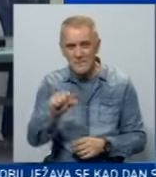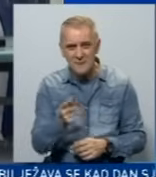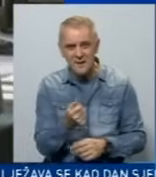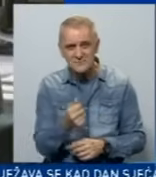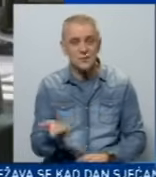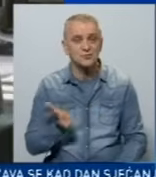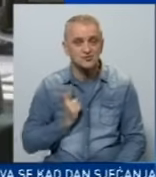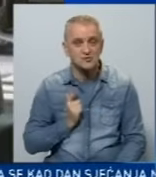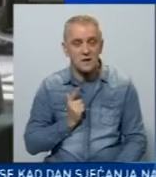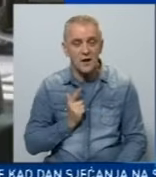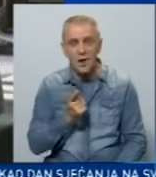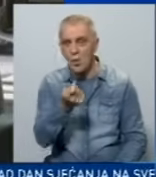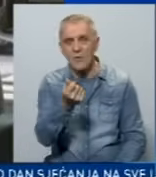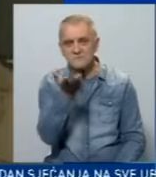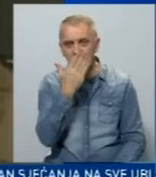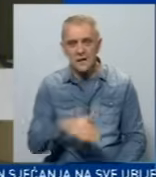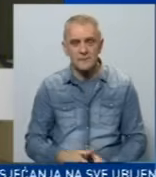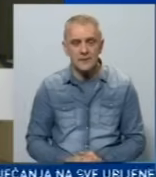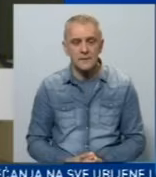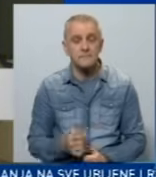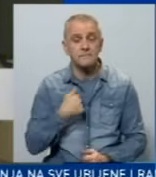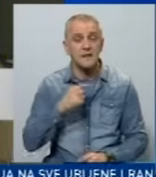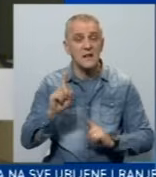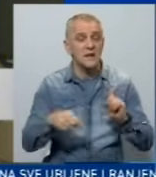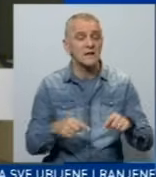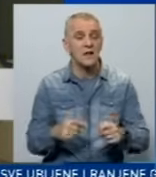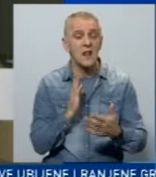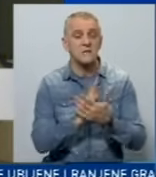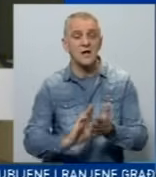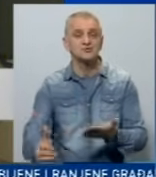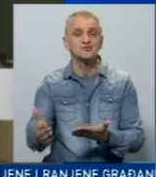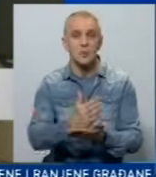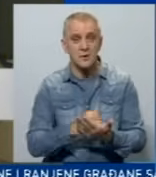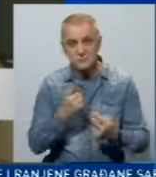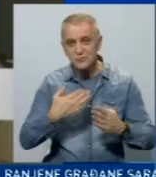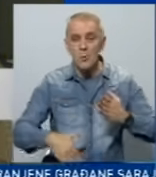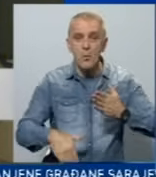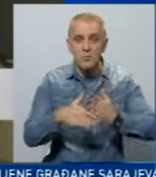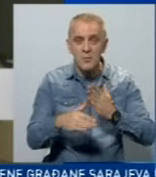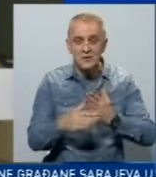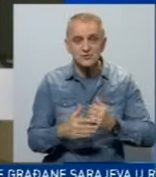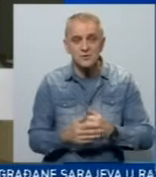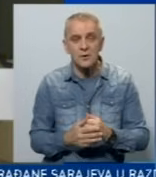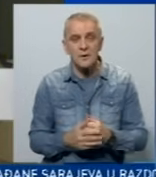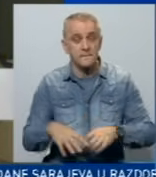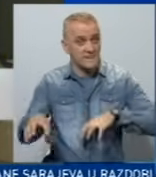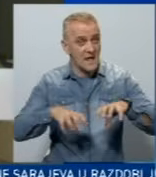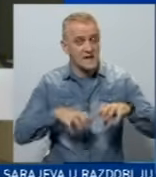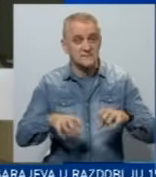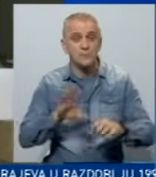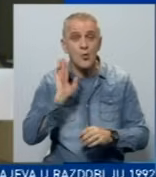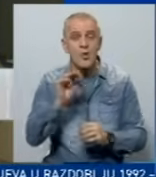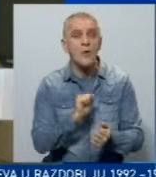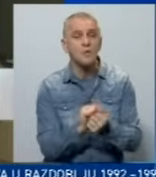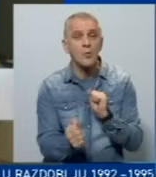dalje čekaju jer novca nema. Mi na neki način doprinosimo i pomažemo dakle radnicima u njihovoj